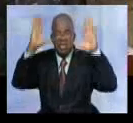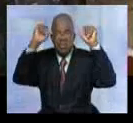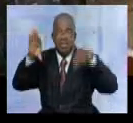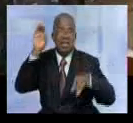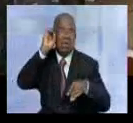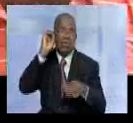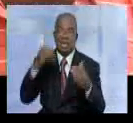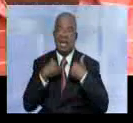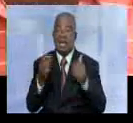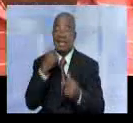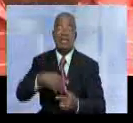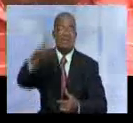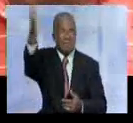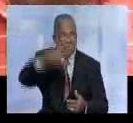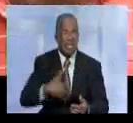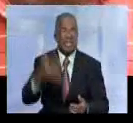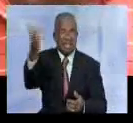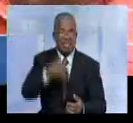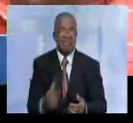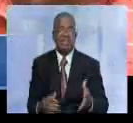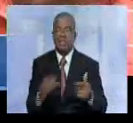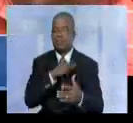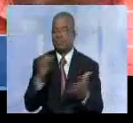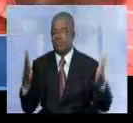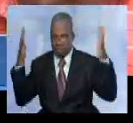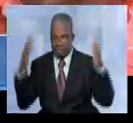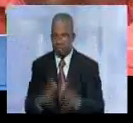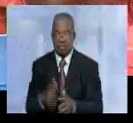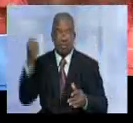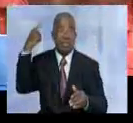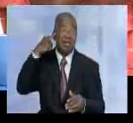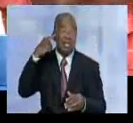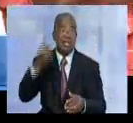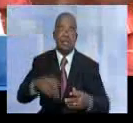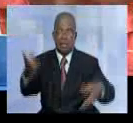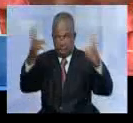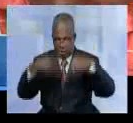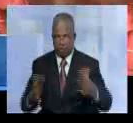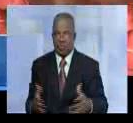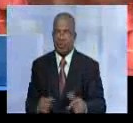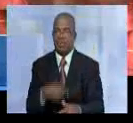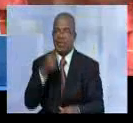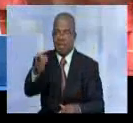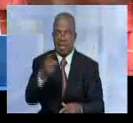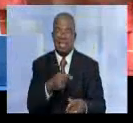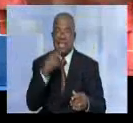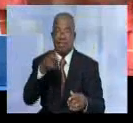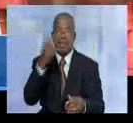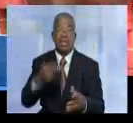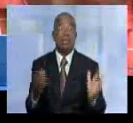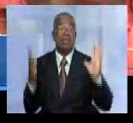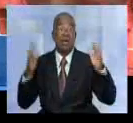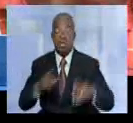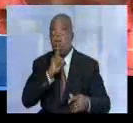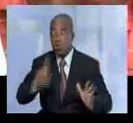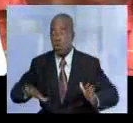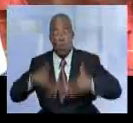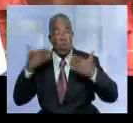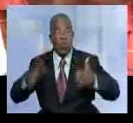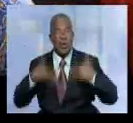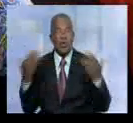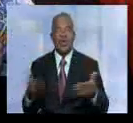Côte d'Ivoire. Je suis vraiment très content aujourd'hui parce que je ne savais pas, en tout cas je ne croyais pas, à ce qui s'est